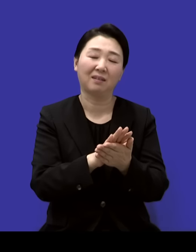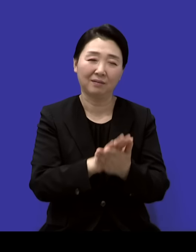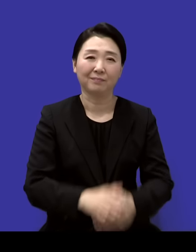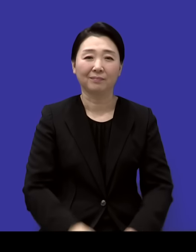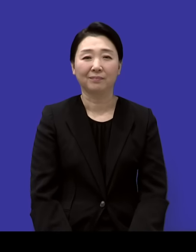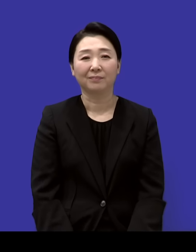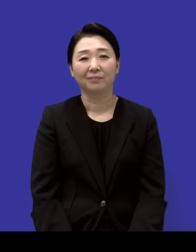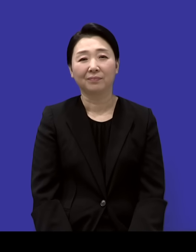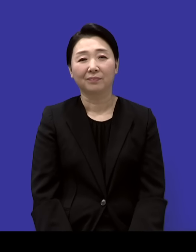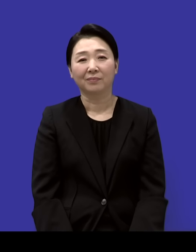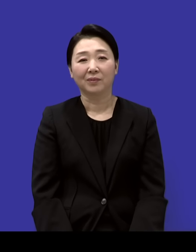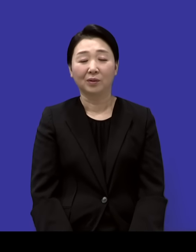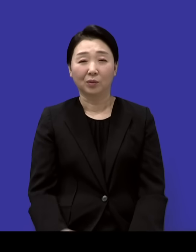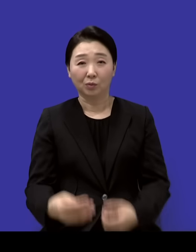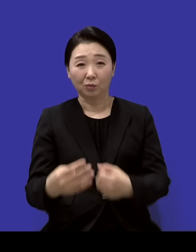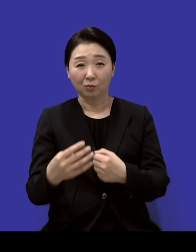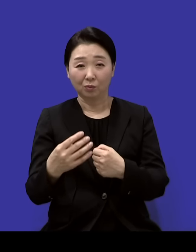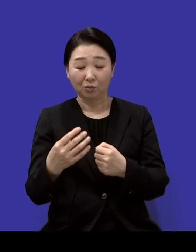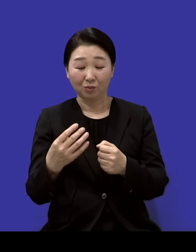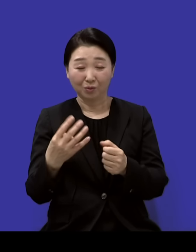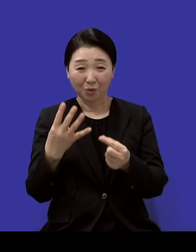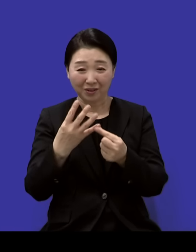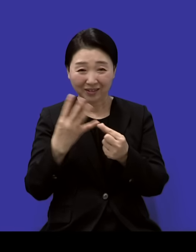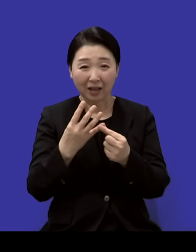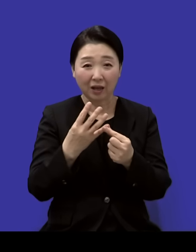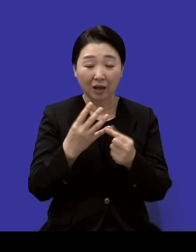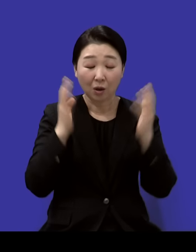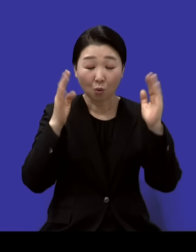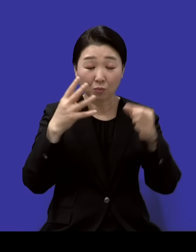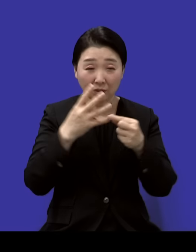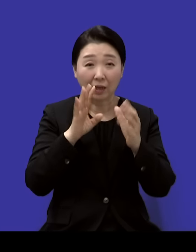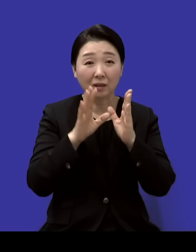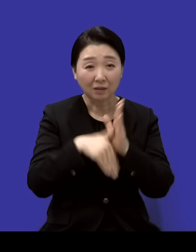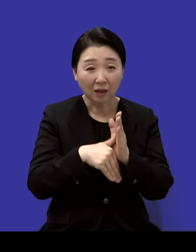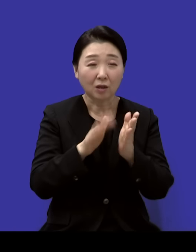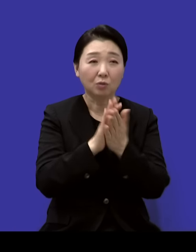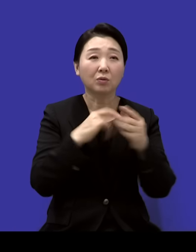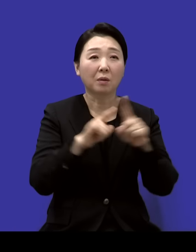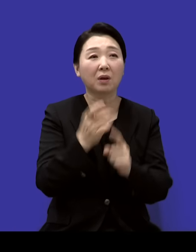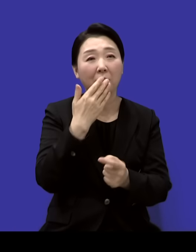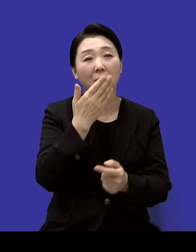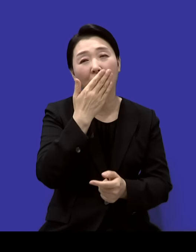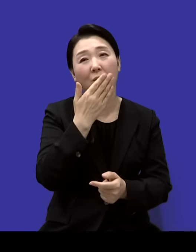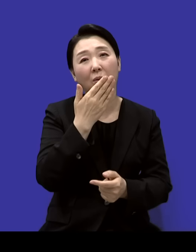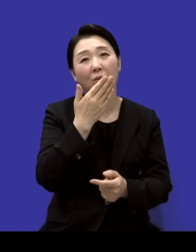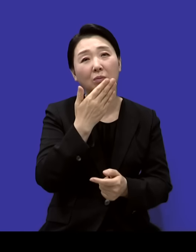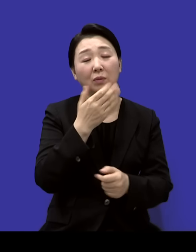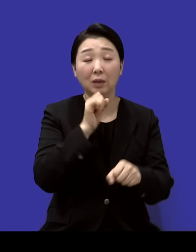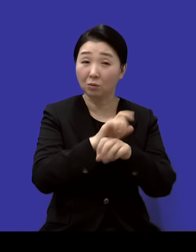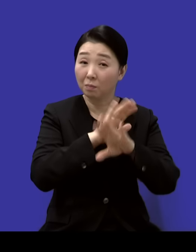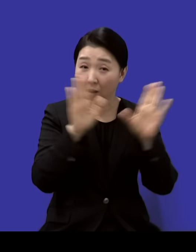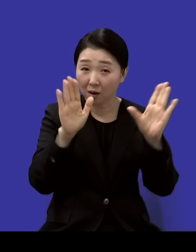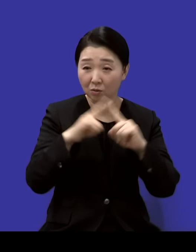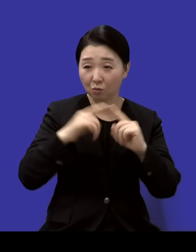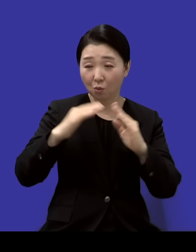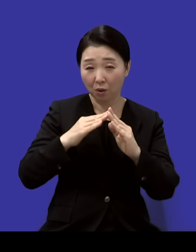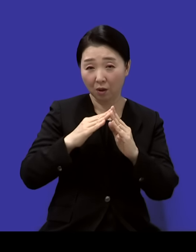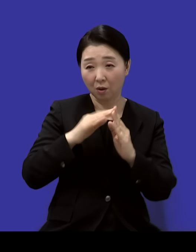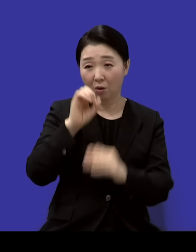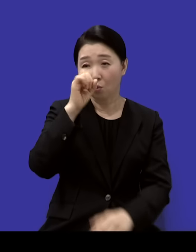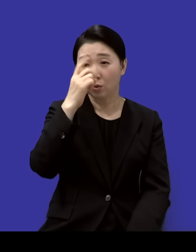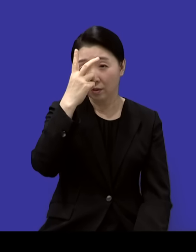지내고 그다음에 한 4교시쯤 되면 밥 먹으러 학교 가서 밥만 먹고 친구들이랑 엄청 재밌게 놀아요. 또 엄청 밝고 재밌었어요. 그러니까 교회에서는 고등학교